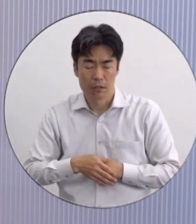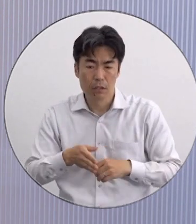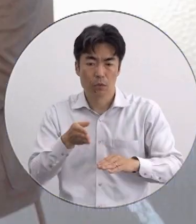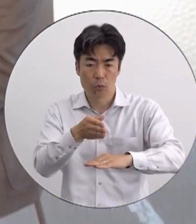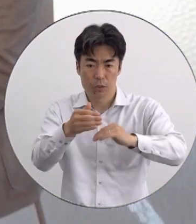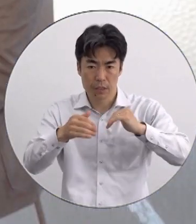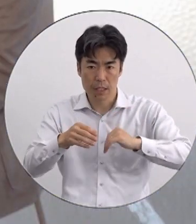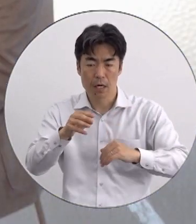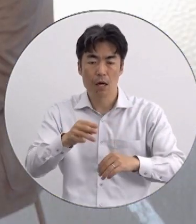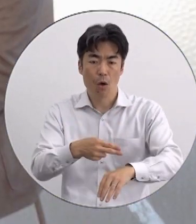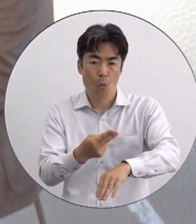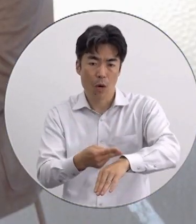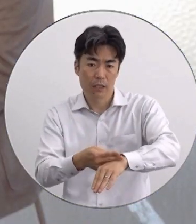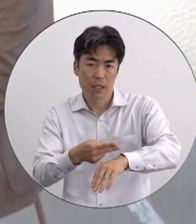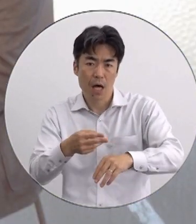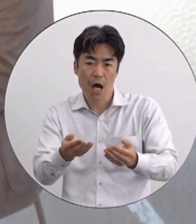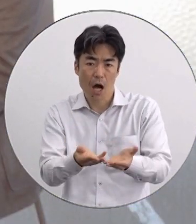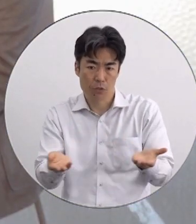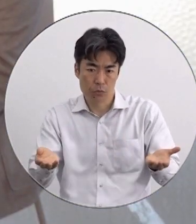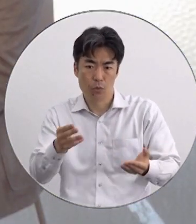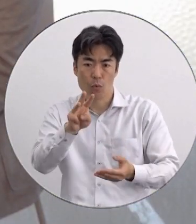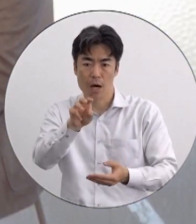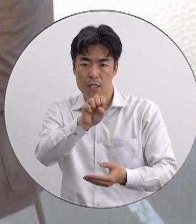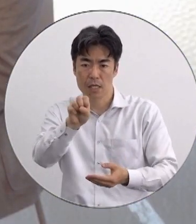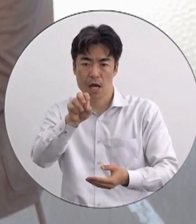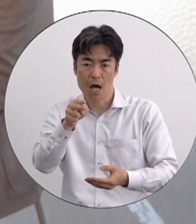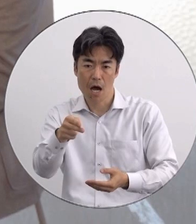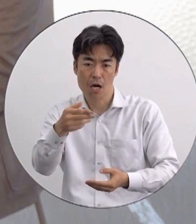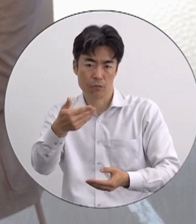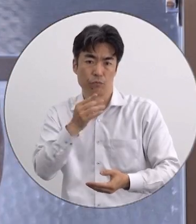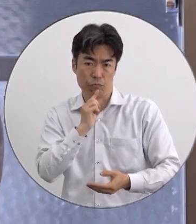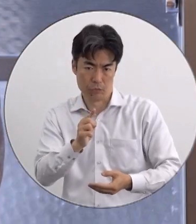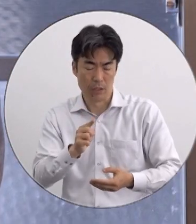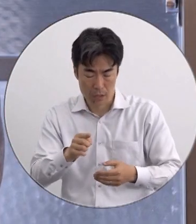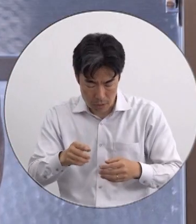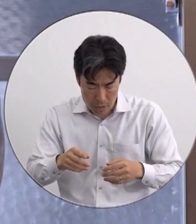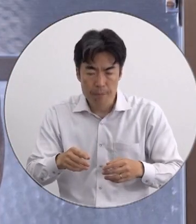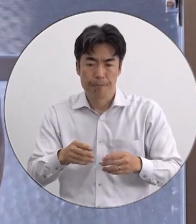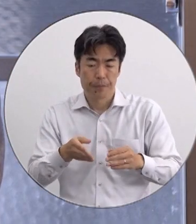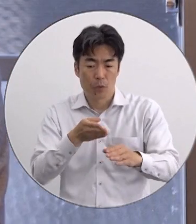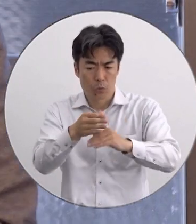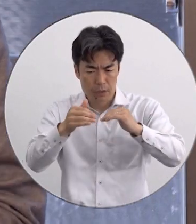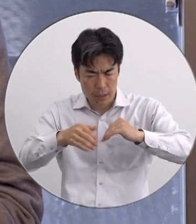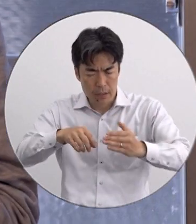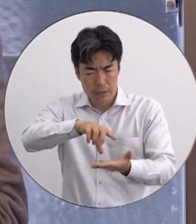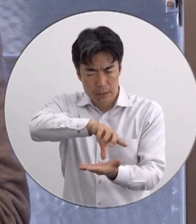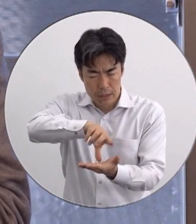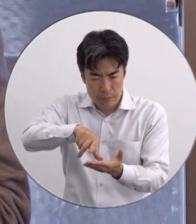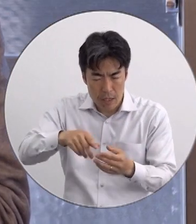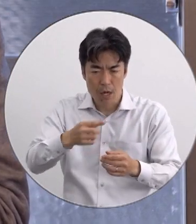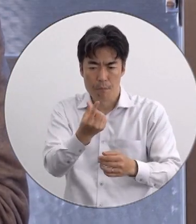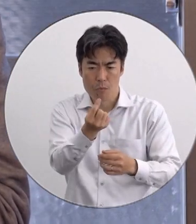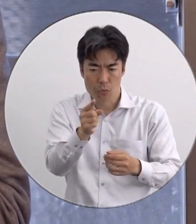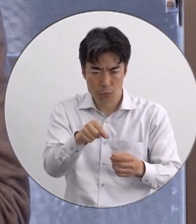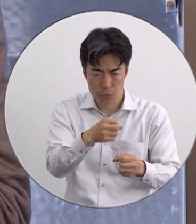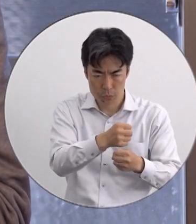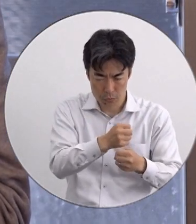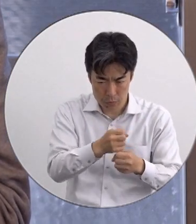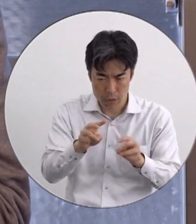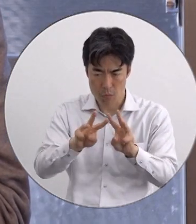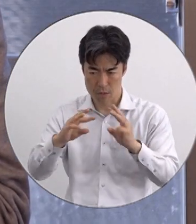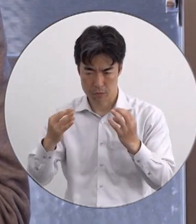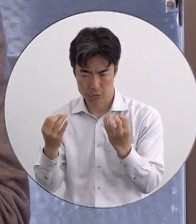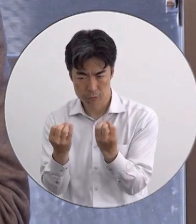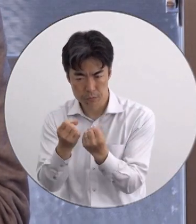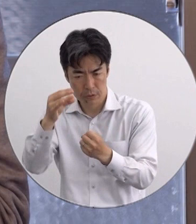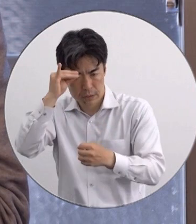か。 越谷わざ博というイベントなんですけれども、 わざ博、 はい、越谷はいろいろそのものづくりとか、ワーク